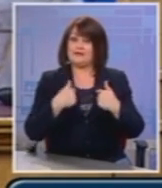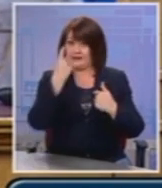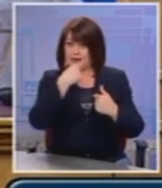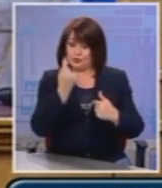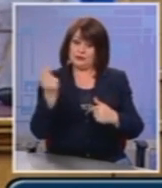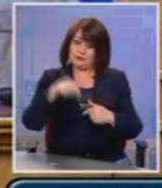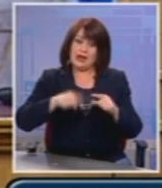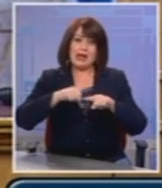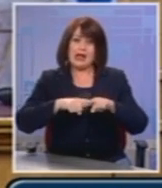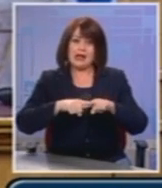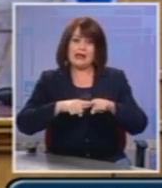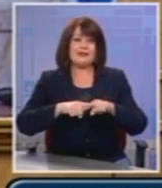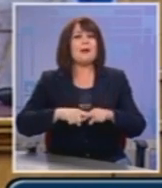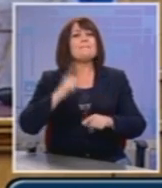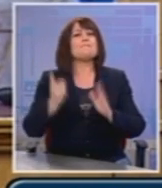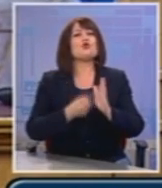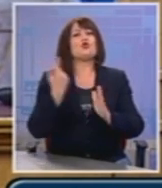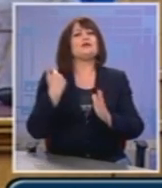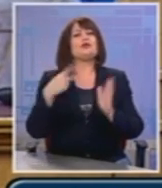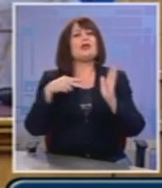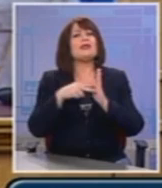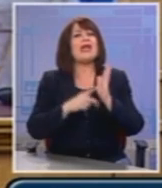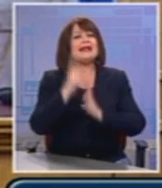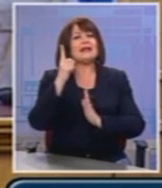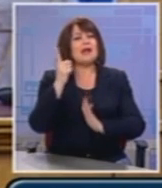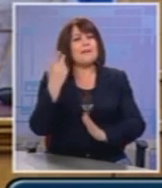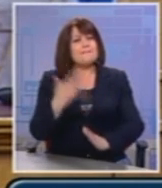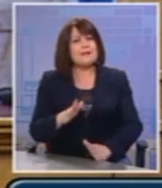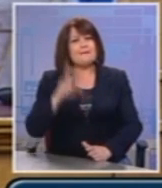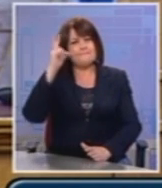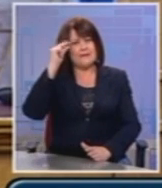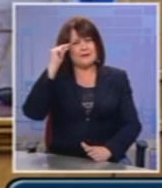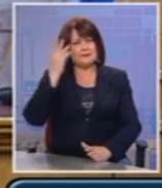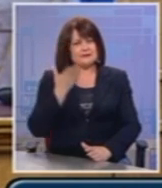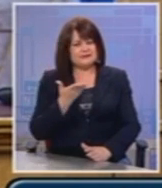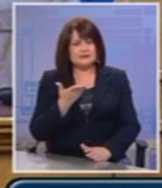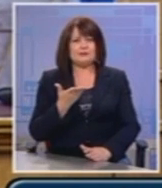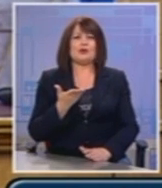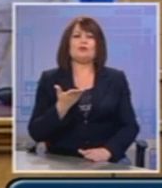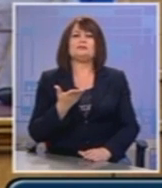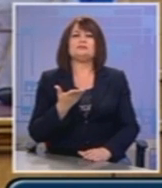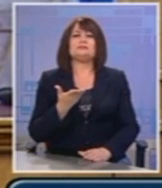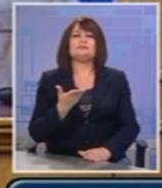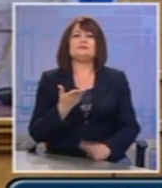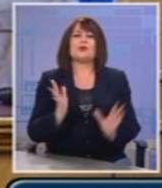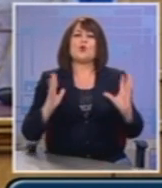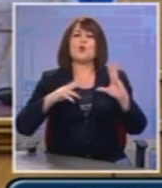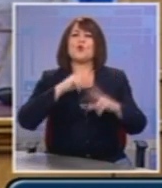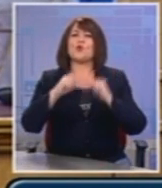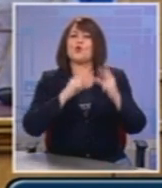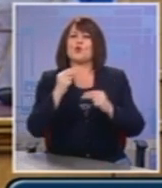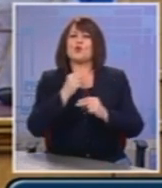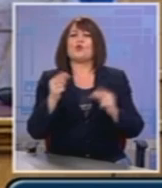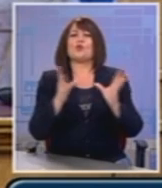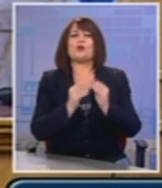εδώ στην ελλάδα την πρώτη φορά το 2011 στο πανεπιστήμιο γινόταν μ διάσκεψη για το